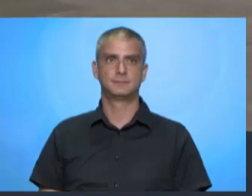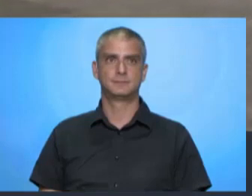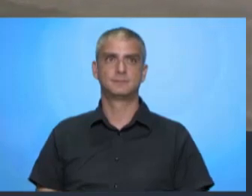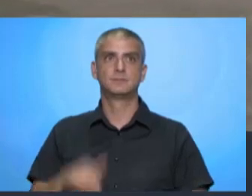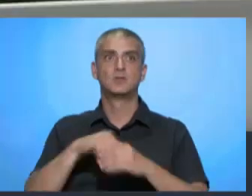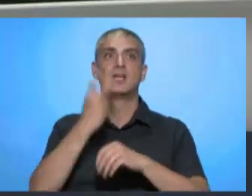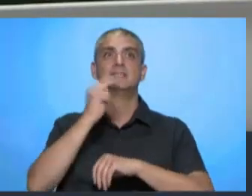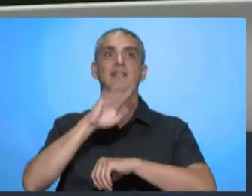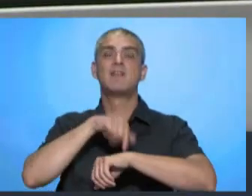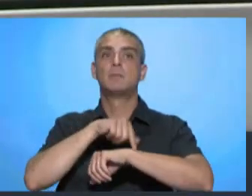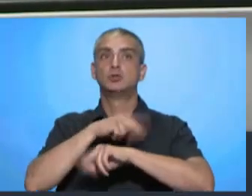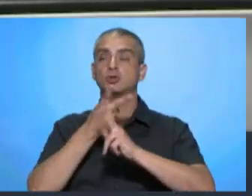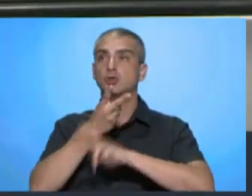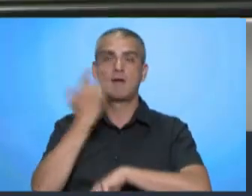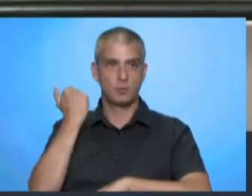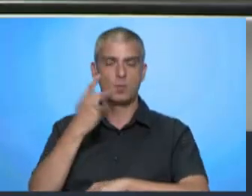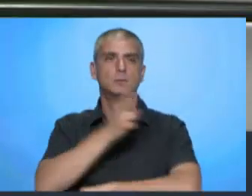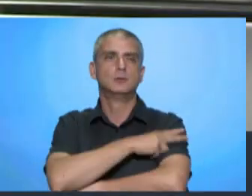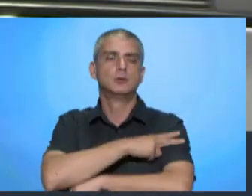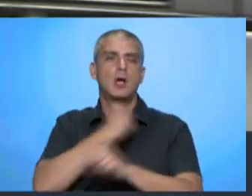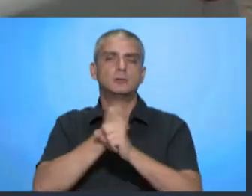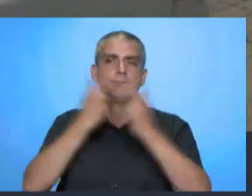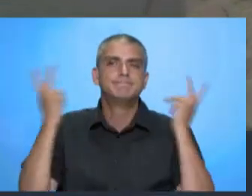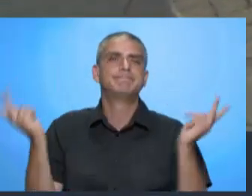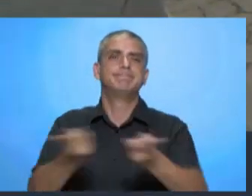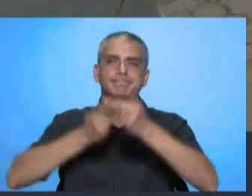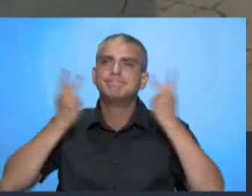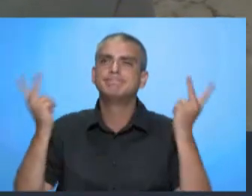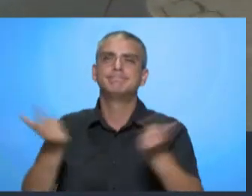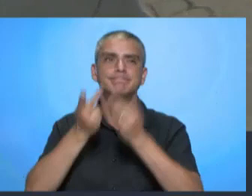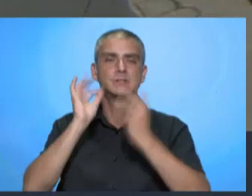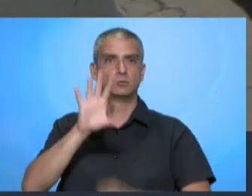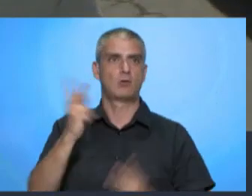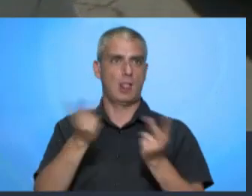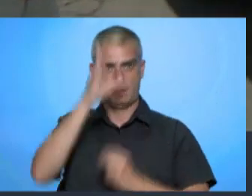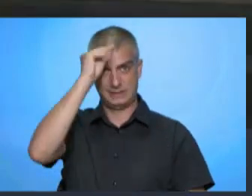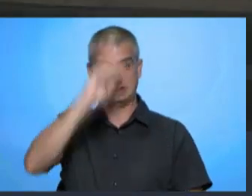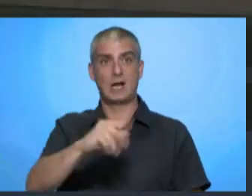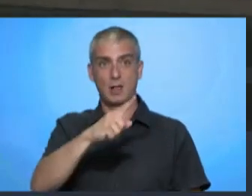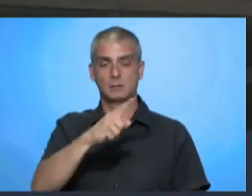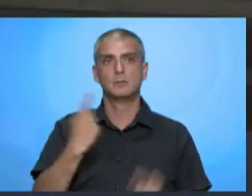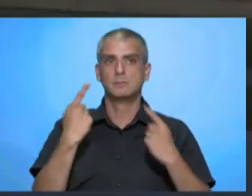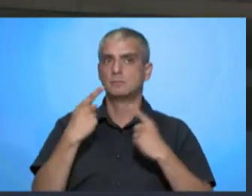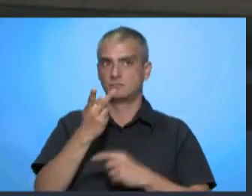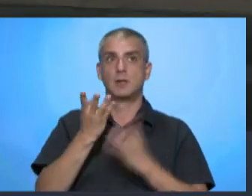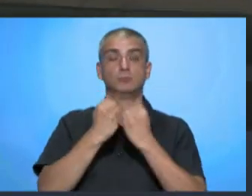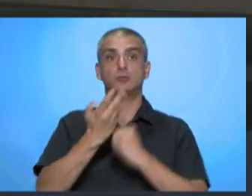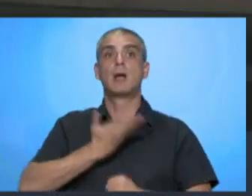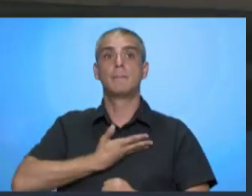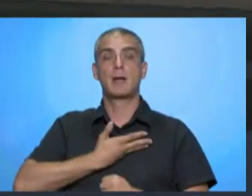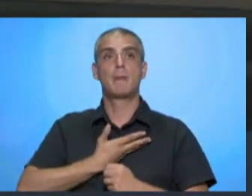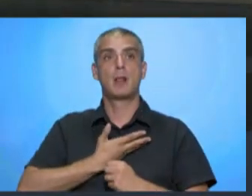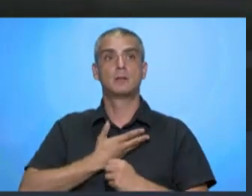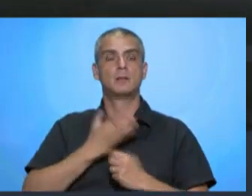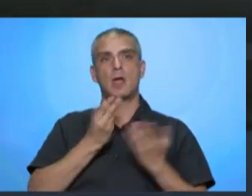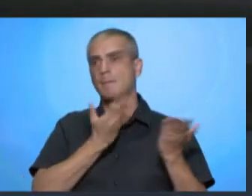ב-24 השעות שחלפו מאז, עורכת המשטרה סריקות נרחבות מאוד לאיתורו. במקביל מקבל את משפחתו עשרות